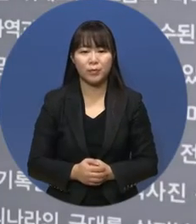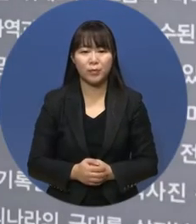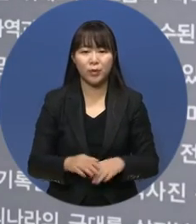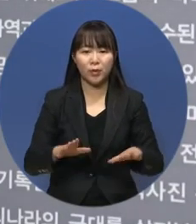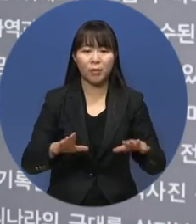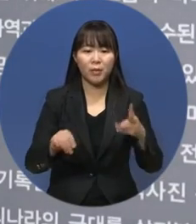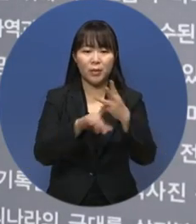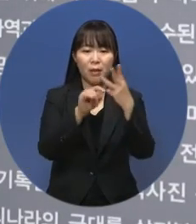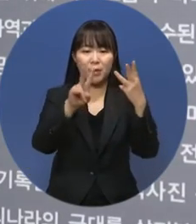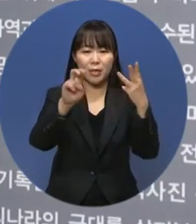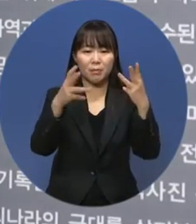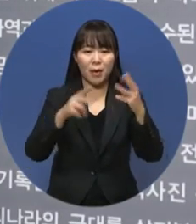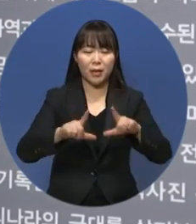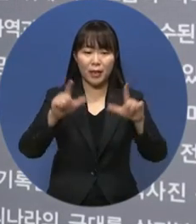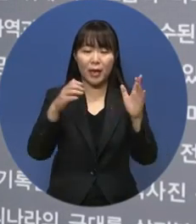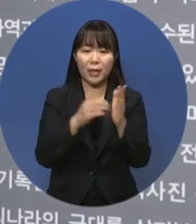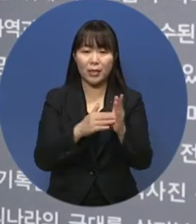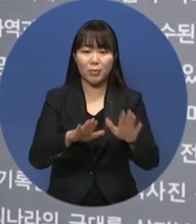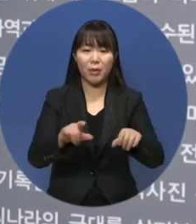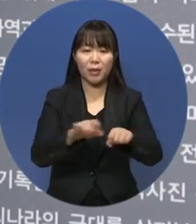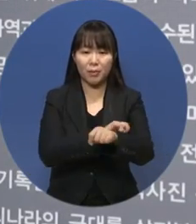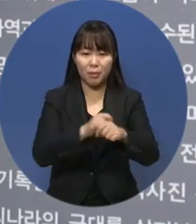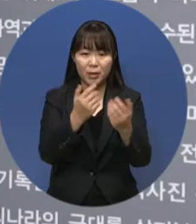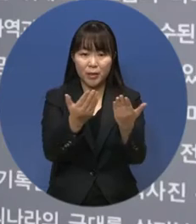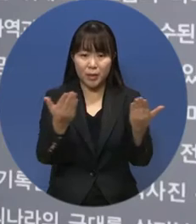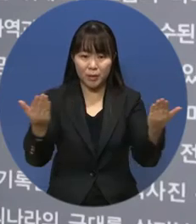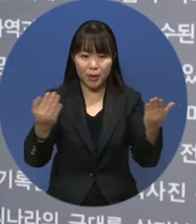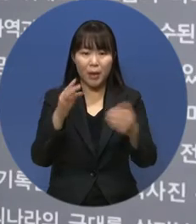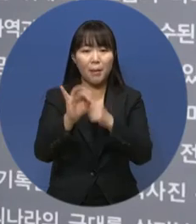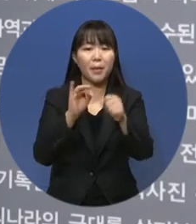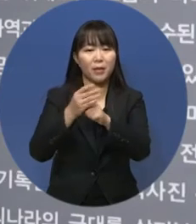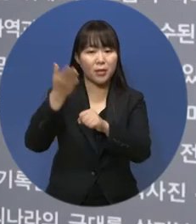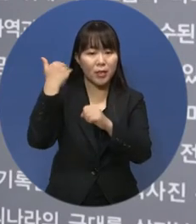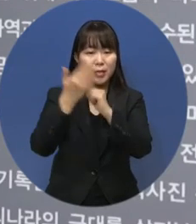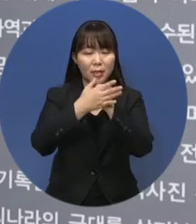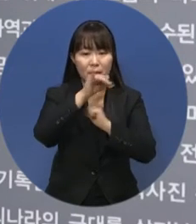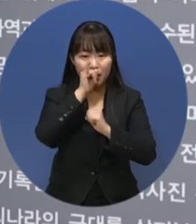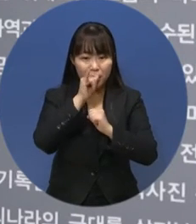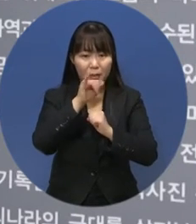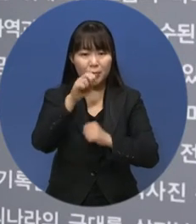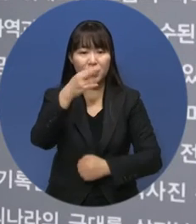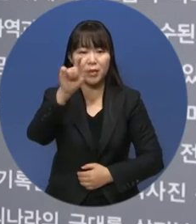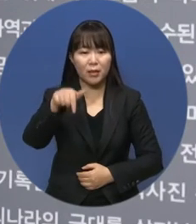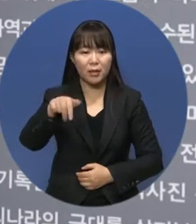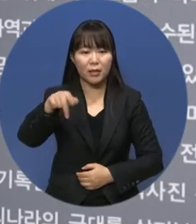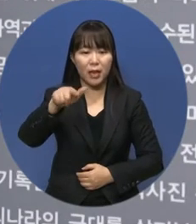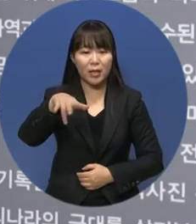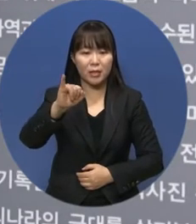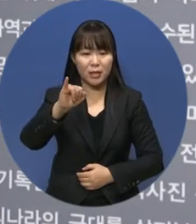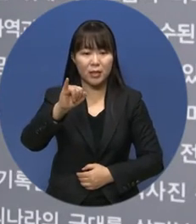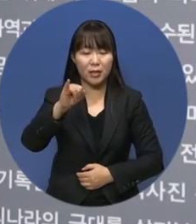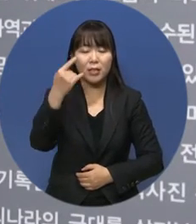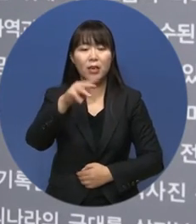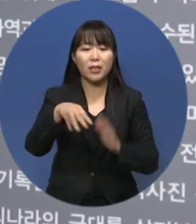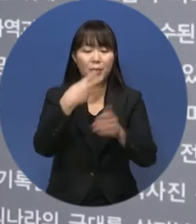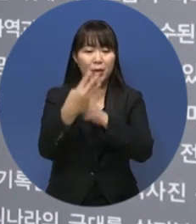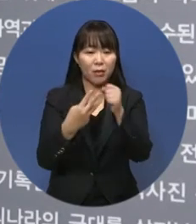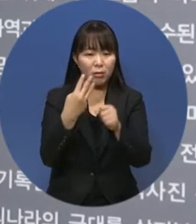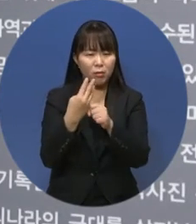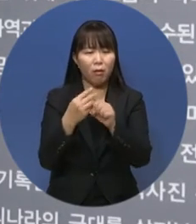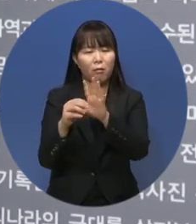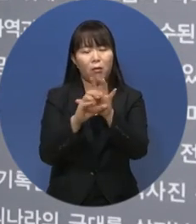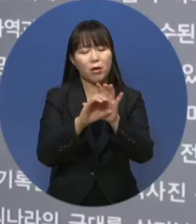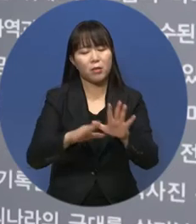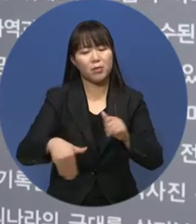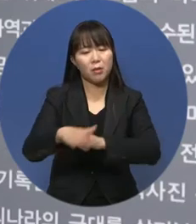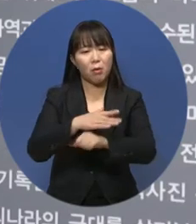오늘 3월 28일까지 진행되는 특별 전신 100년전 사진속에 담긴 미륵사지 1300년 은 호로 날 119 로 힘든